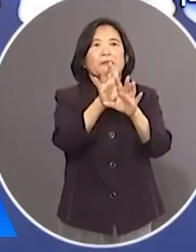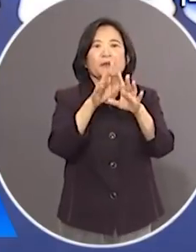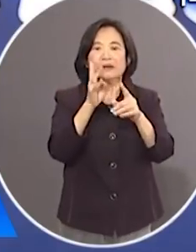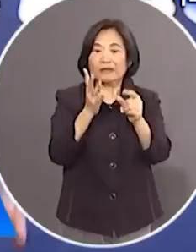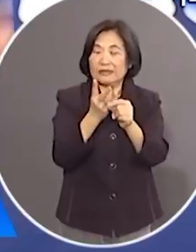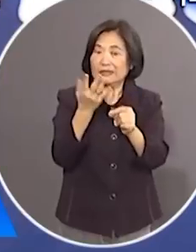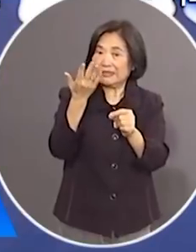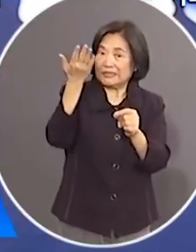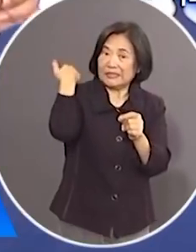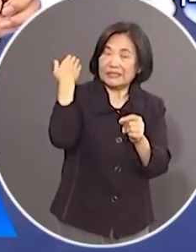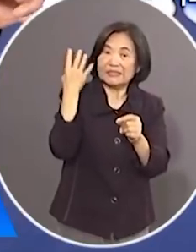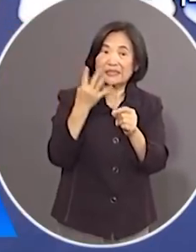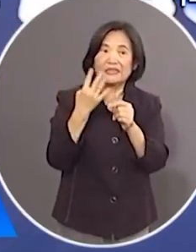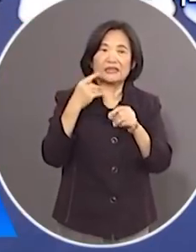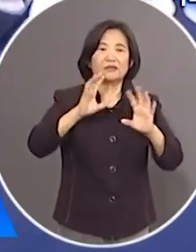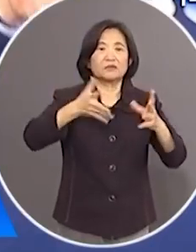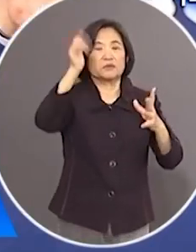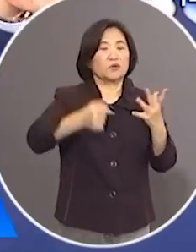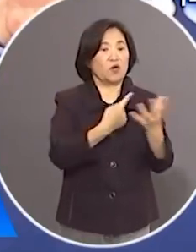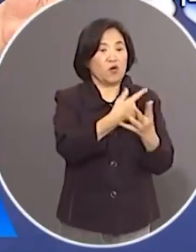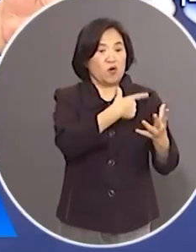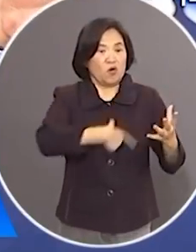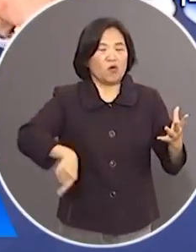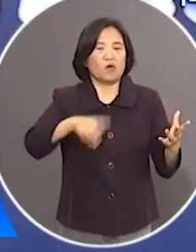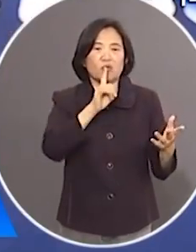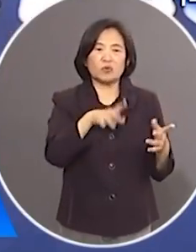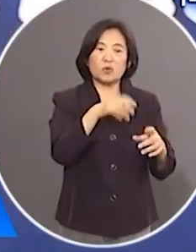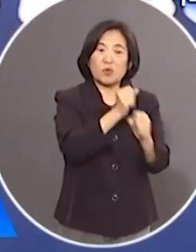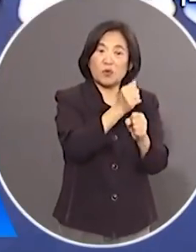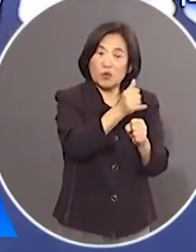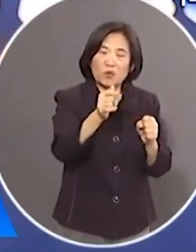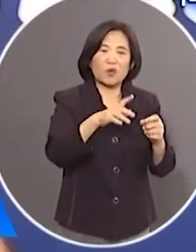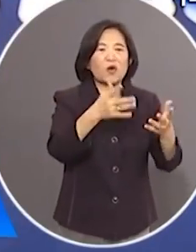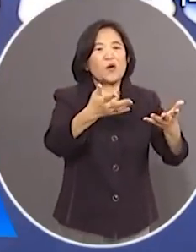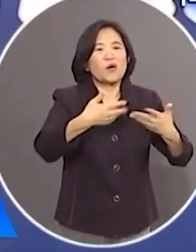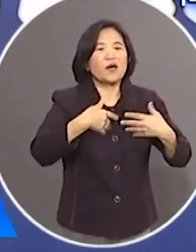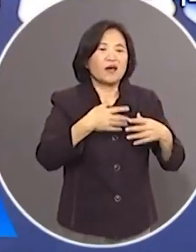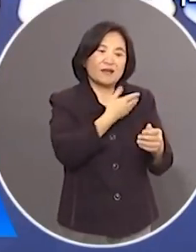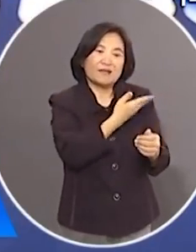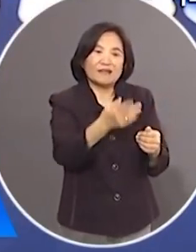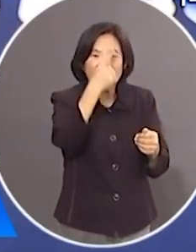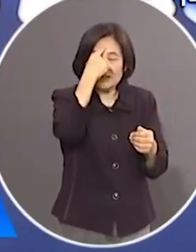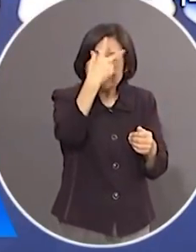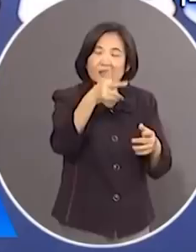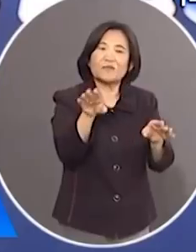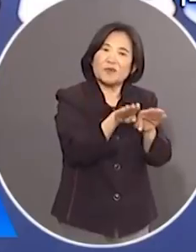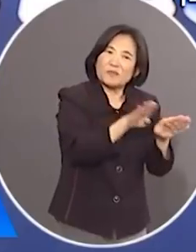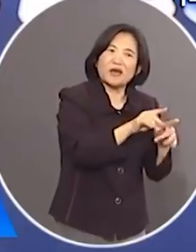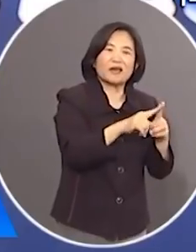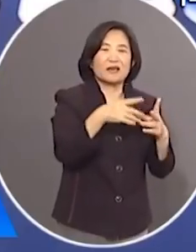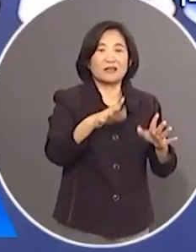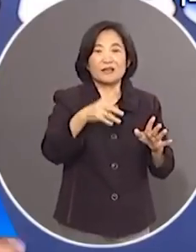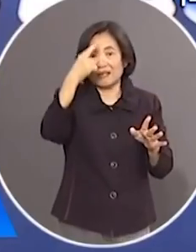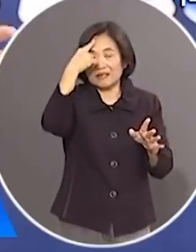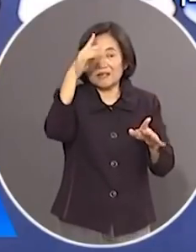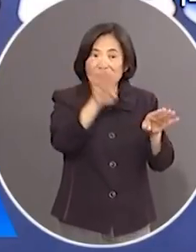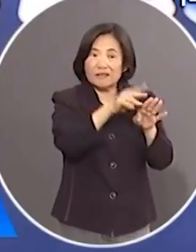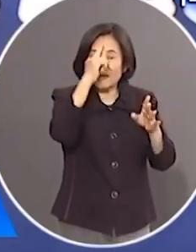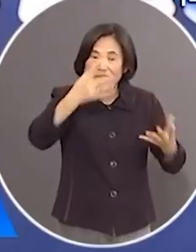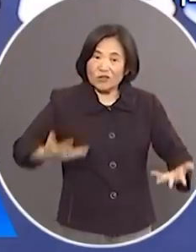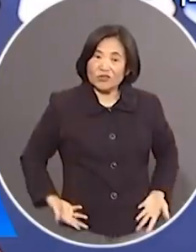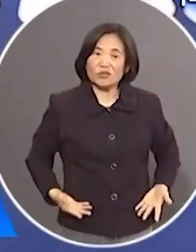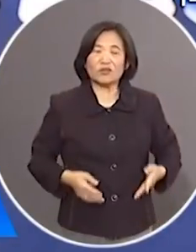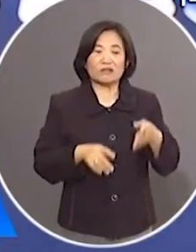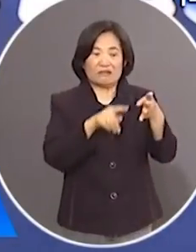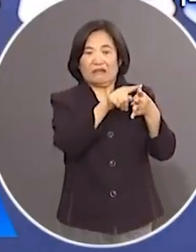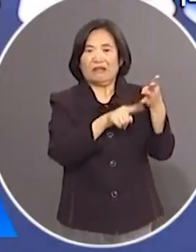时候，他说要接受劳工还他7天假，要搞一例一休。当时劳工